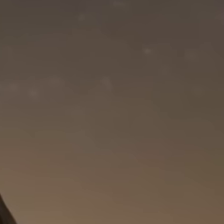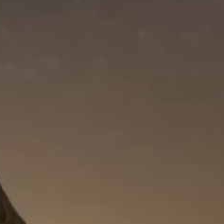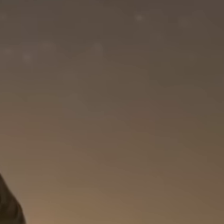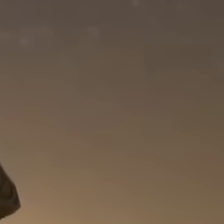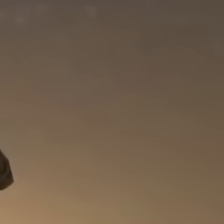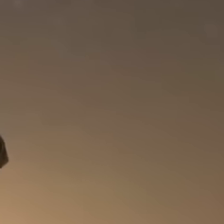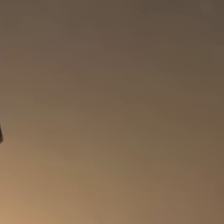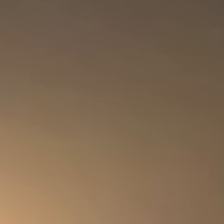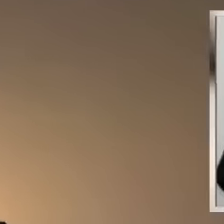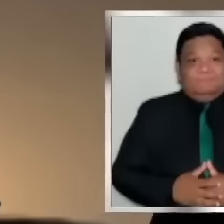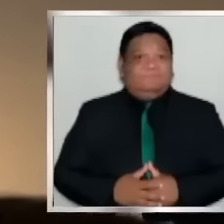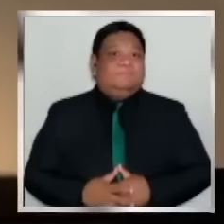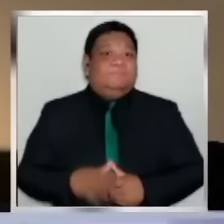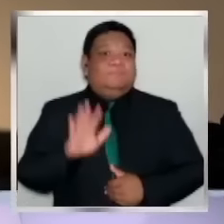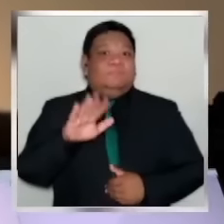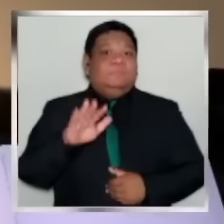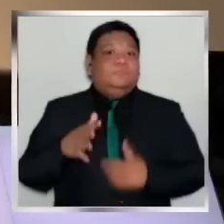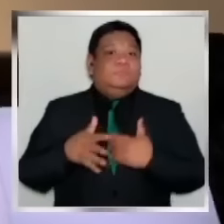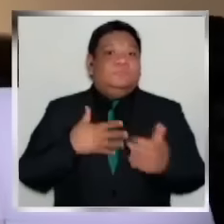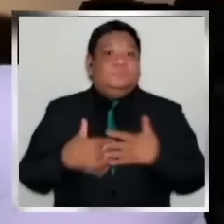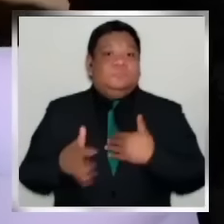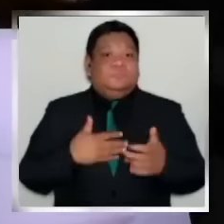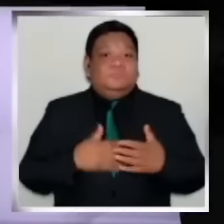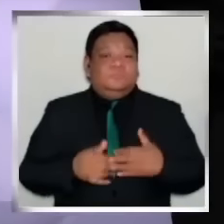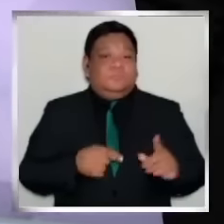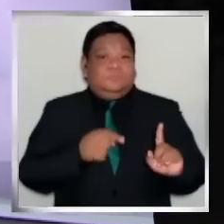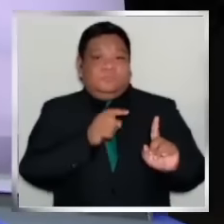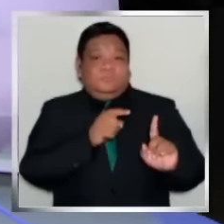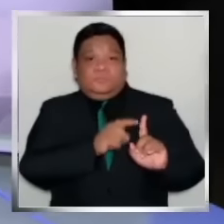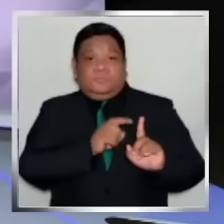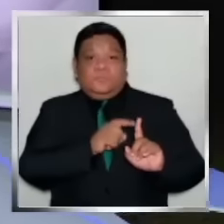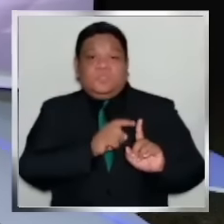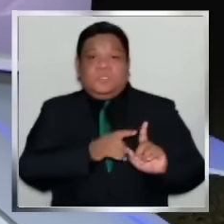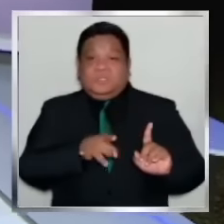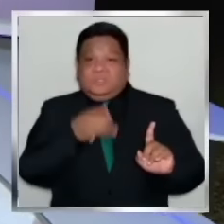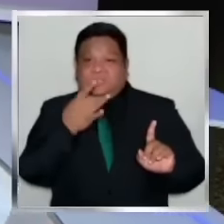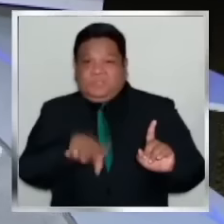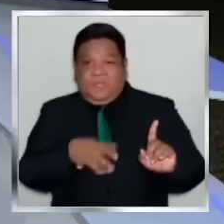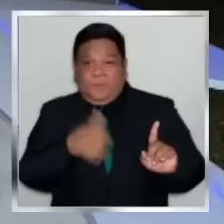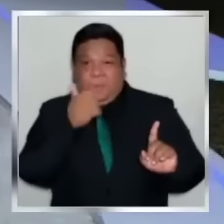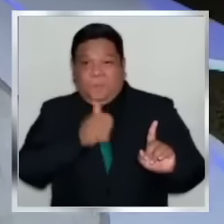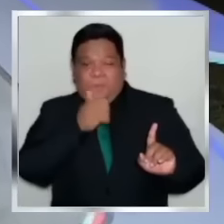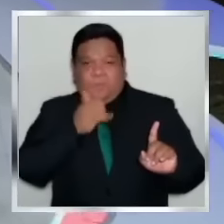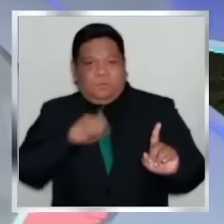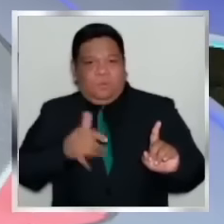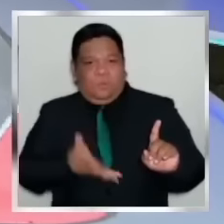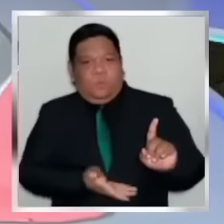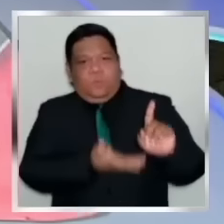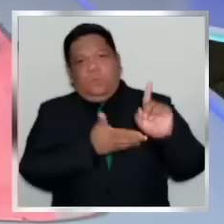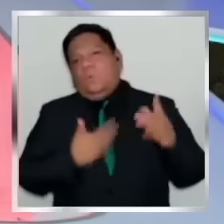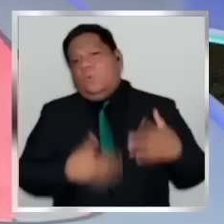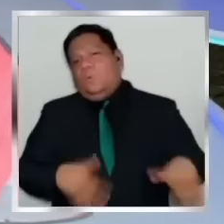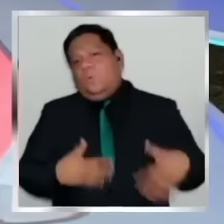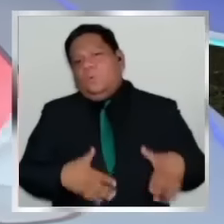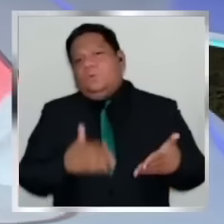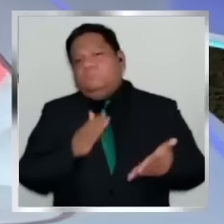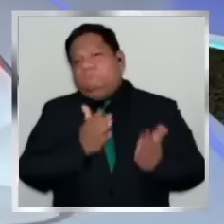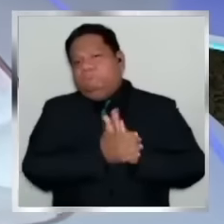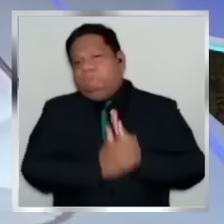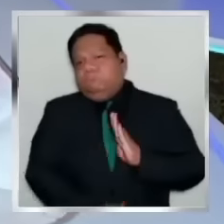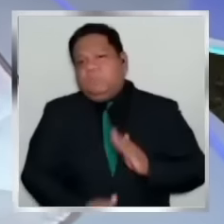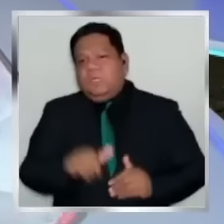Nag-iisang babae man sa Voltes 5 Legacy Team, angat pa rin ang galing at astig na galaw ni Isabel Ortega. Mas kilalanin